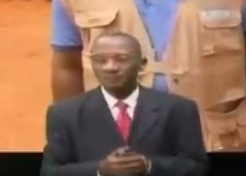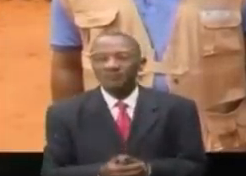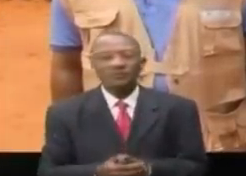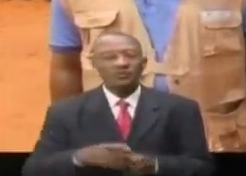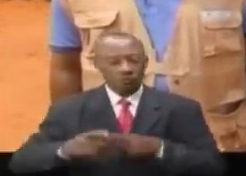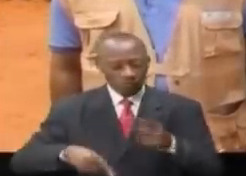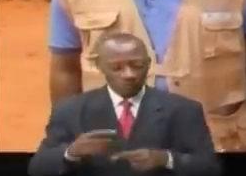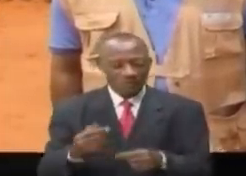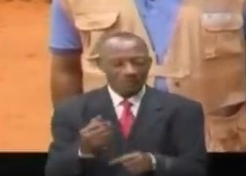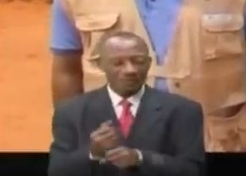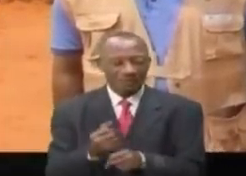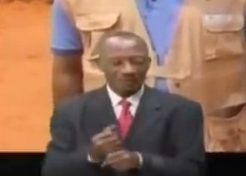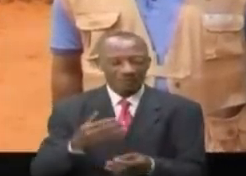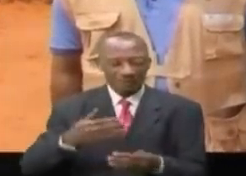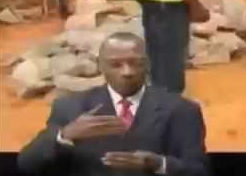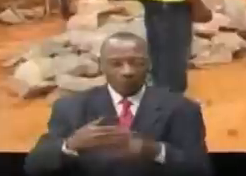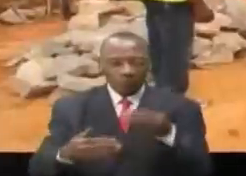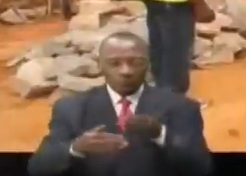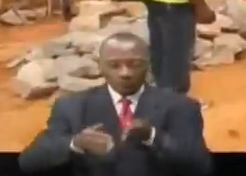travaux de construction du collecteur.